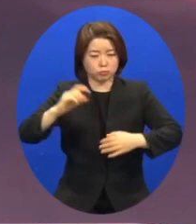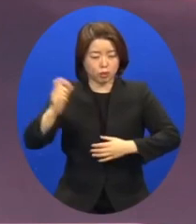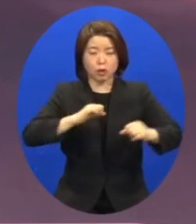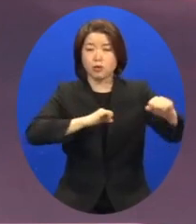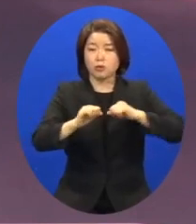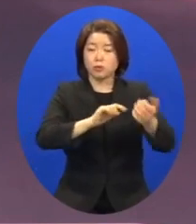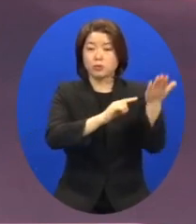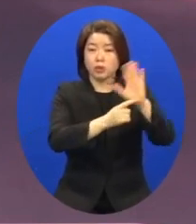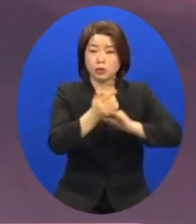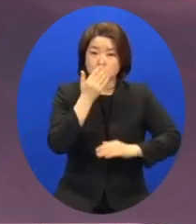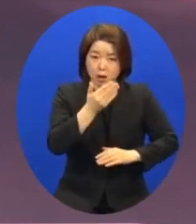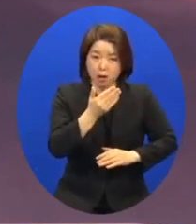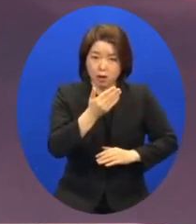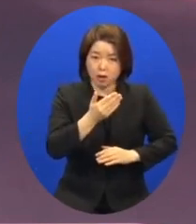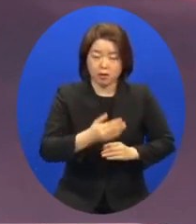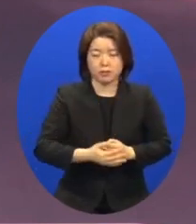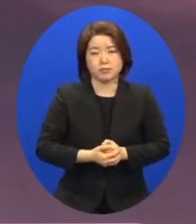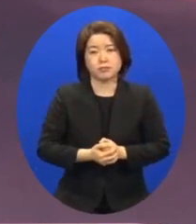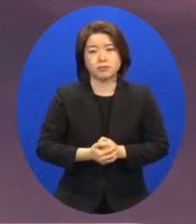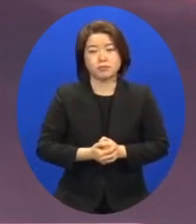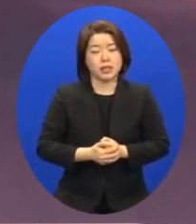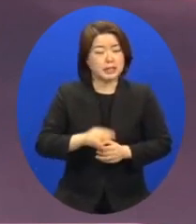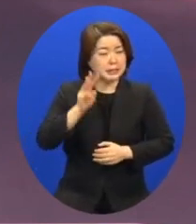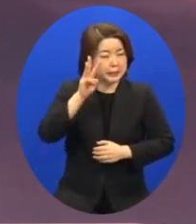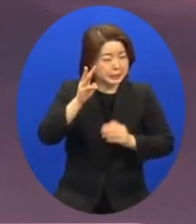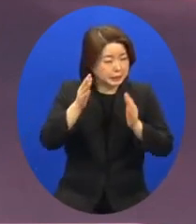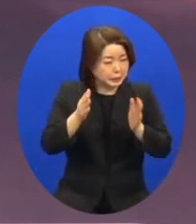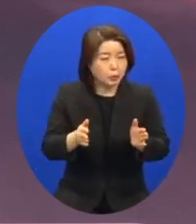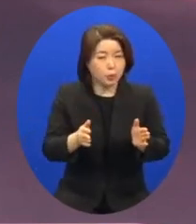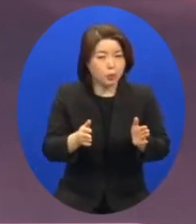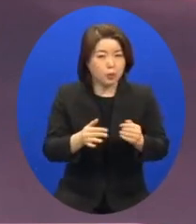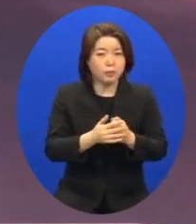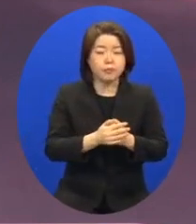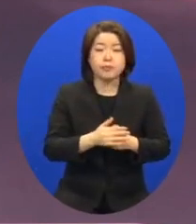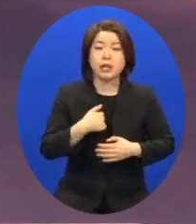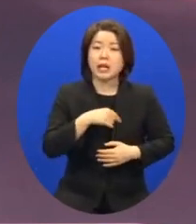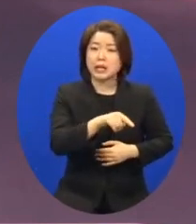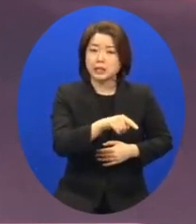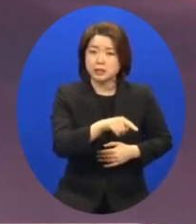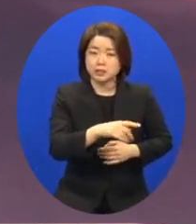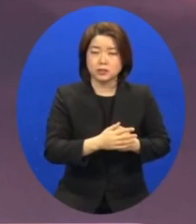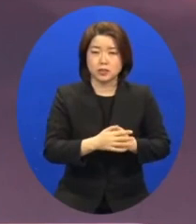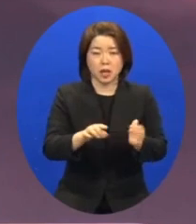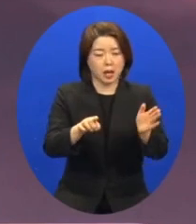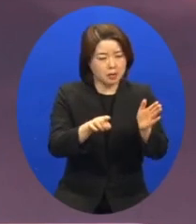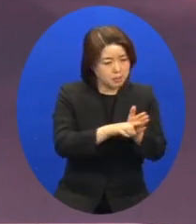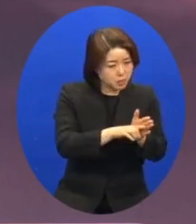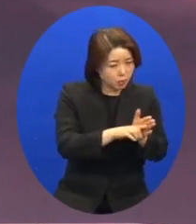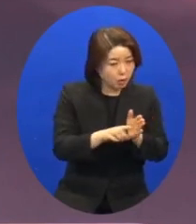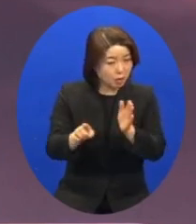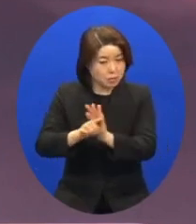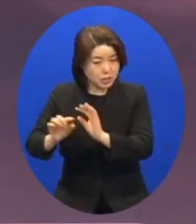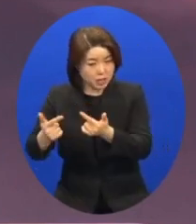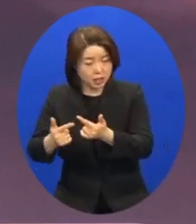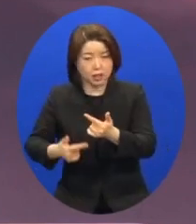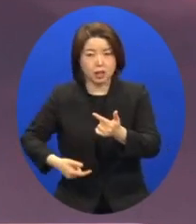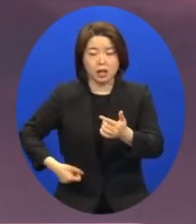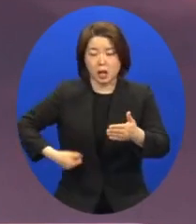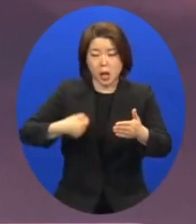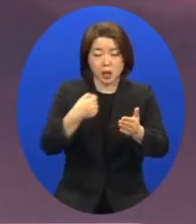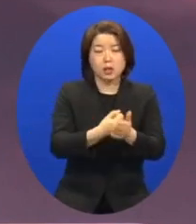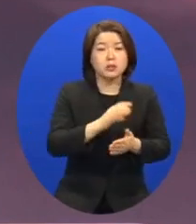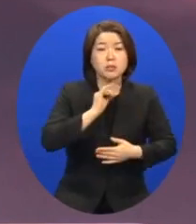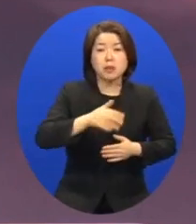않겠어요 3일째 이것은 믿을 건 이 안 믿을 거냐 결론만 필요한